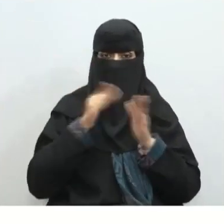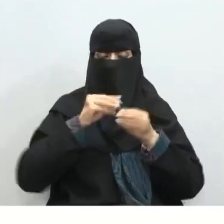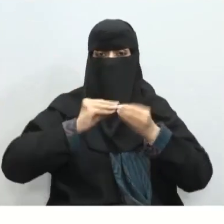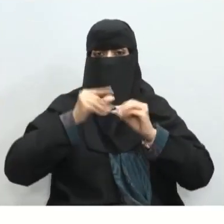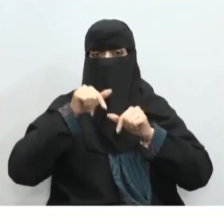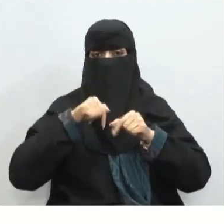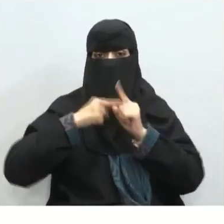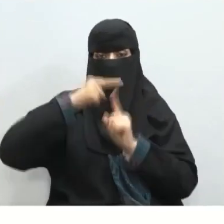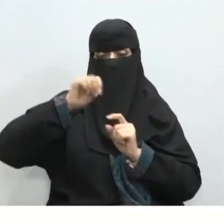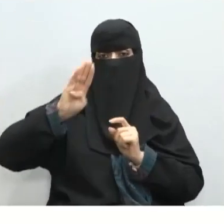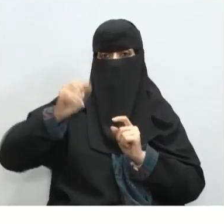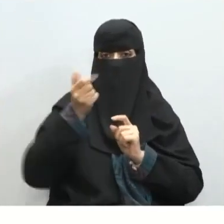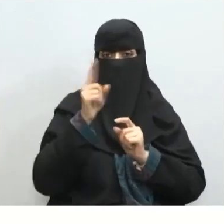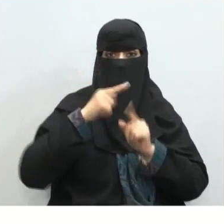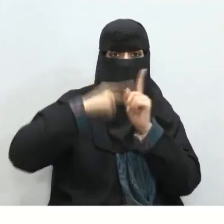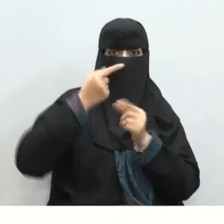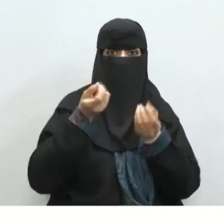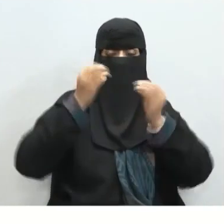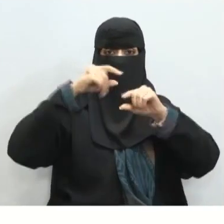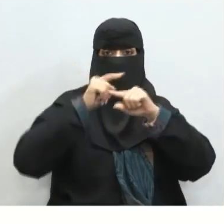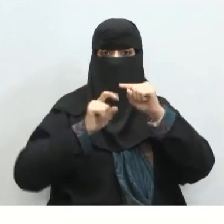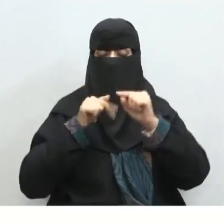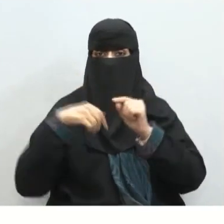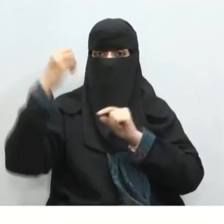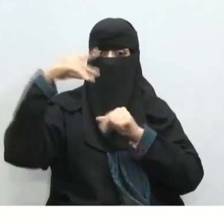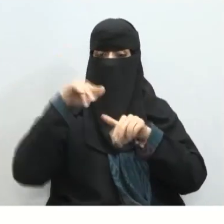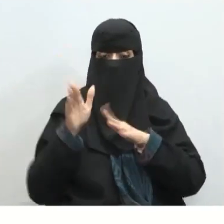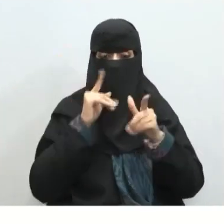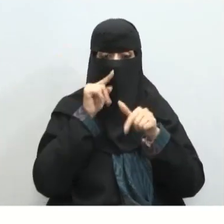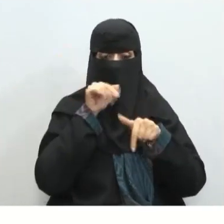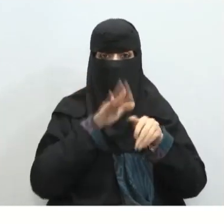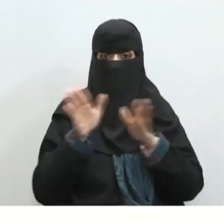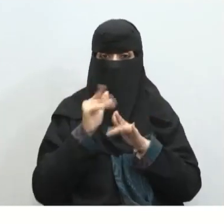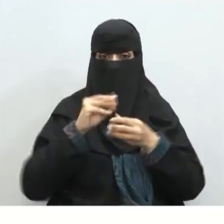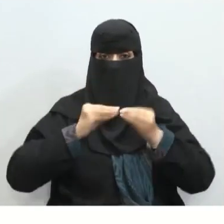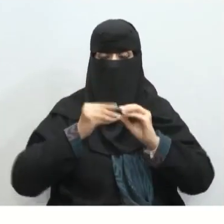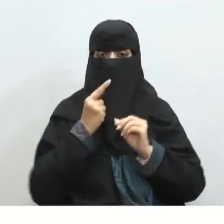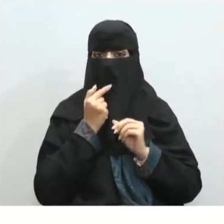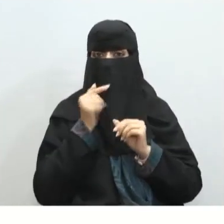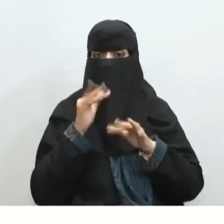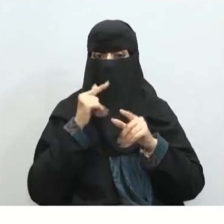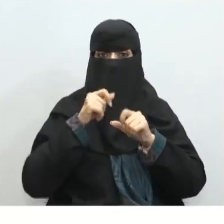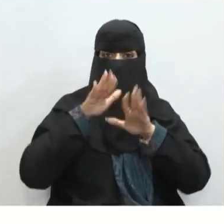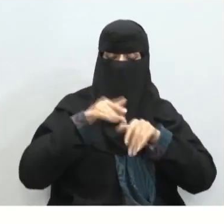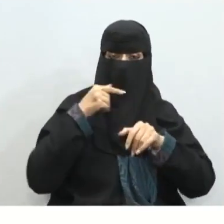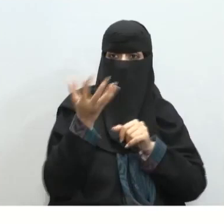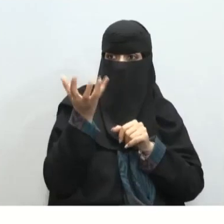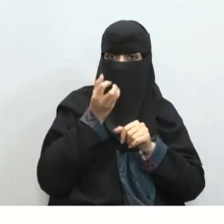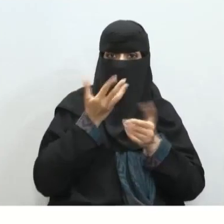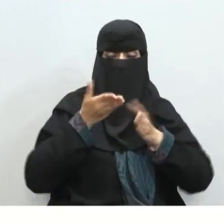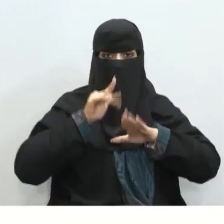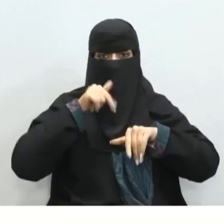الكاروتينات اعلى نسبه من الضوء نحن نتتبع الجدول الكاروتينات اشرنا لها باللون الاحمر يظهر لنا انها تمتص